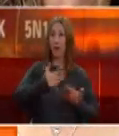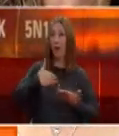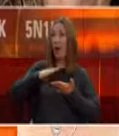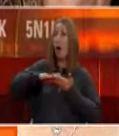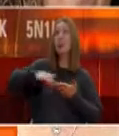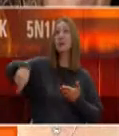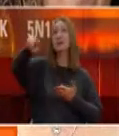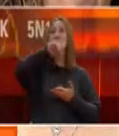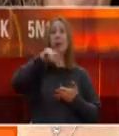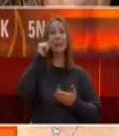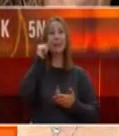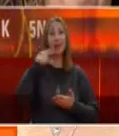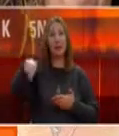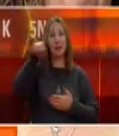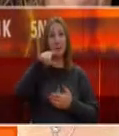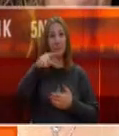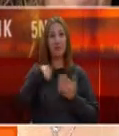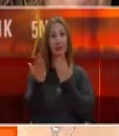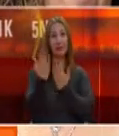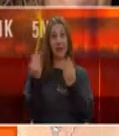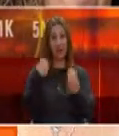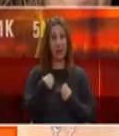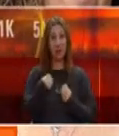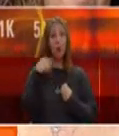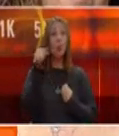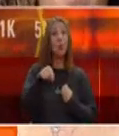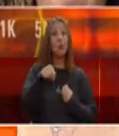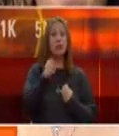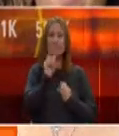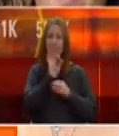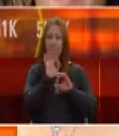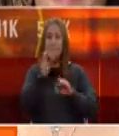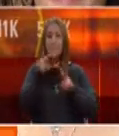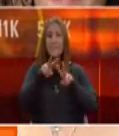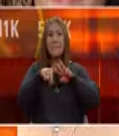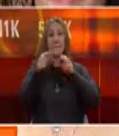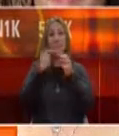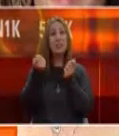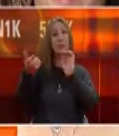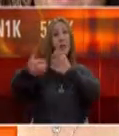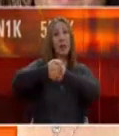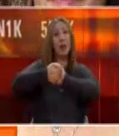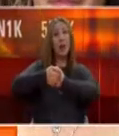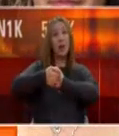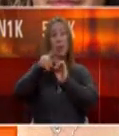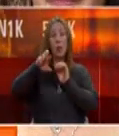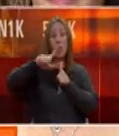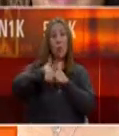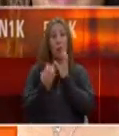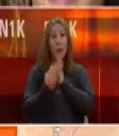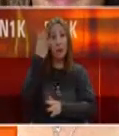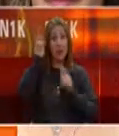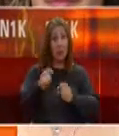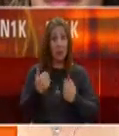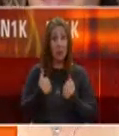özel sektörden yardımsever insanlar bize destek oldu ve burada kritik bir nokta Milli Eğitim Bakanlığı'nın işbirliğiyle biz bu projeyi gerçekleştirdik.